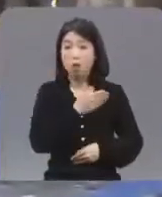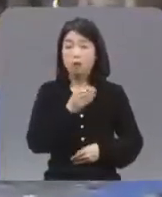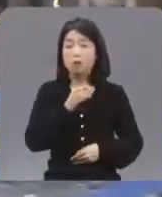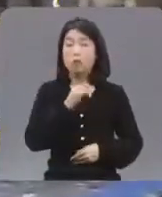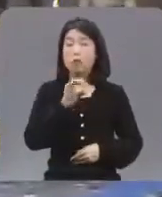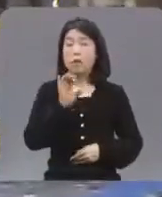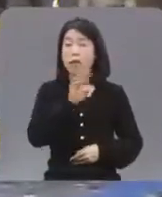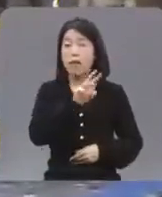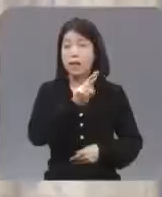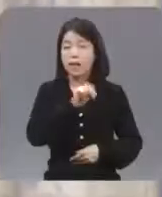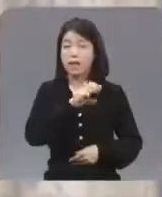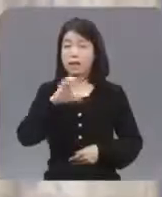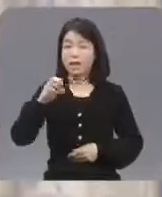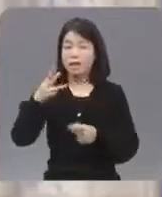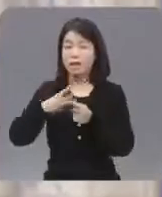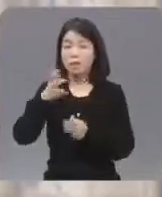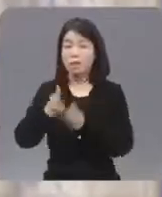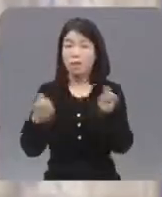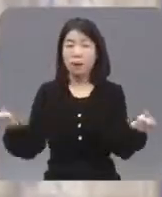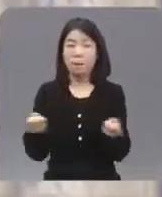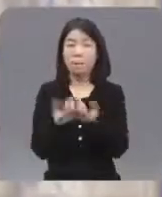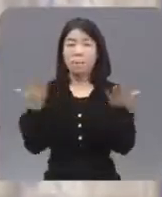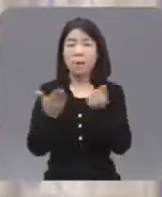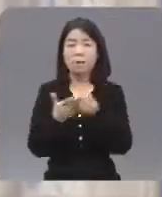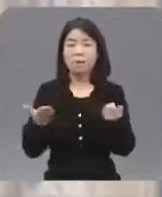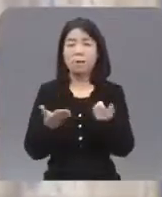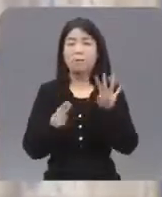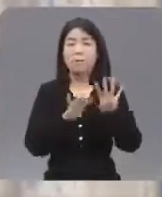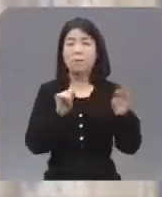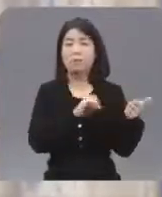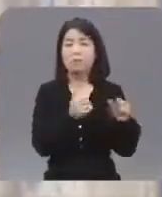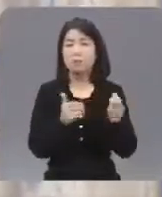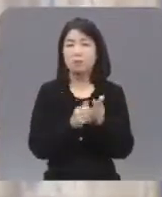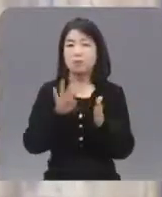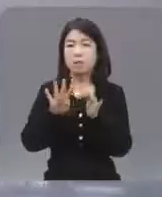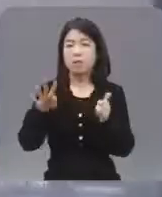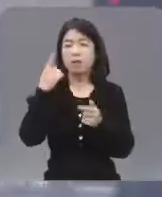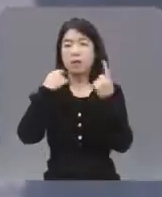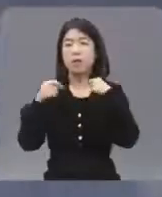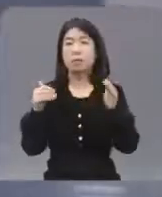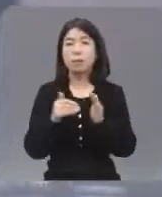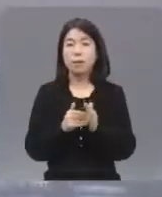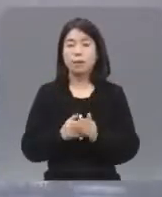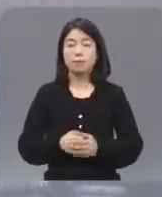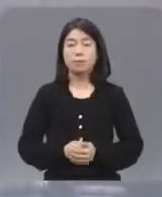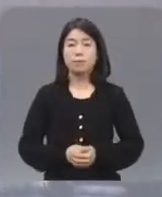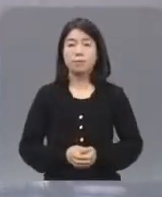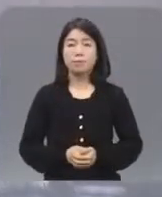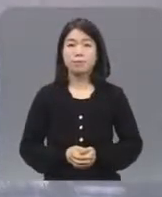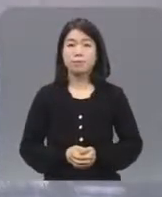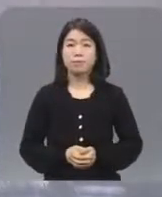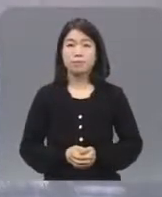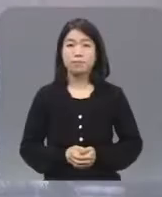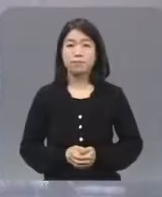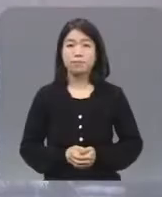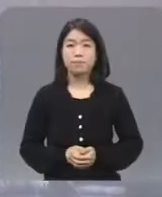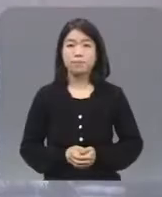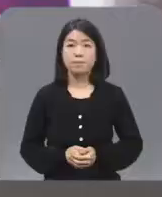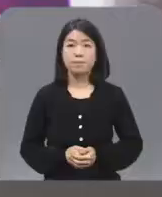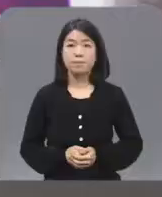여천 NCC 3공장에서 폭발 사고가 발생해 노동자 4명이 숨지고 4명이 다쳤습니다.